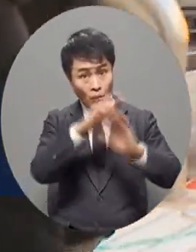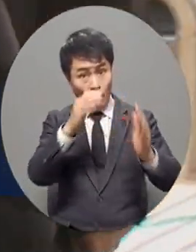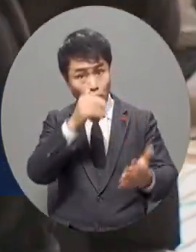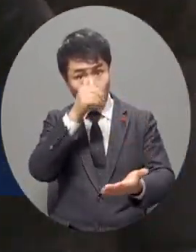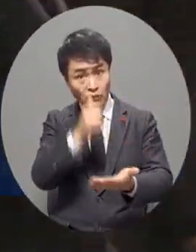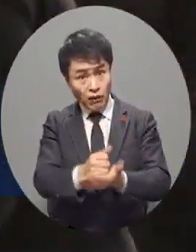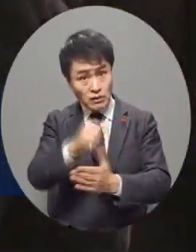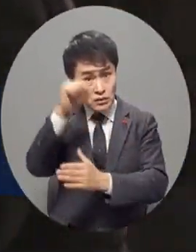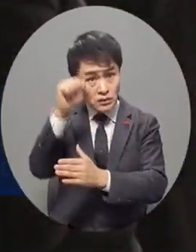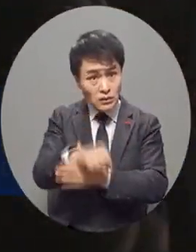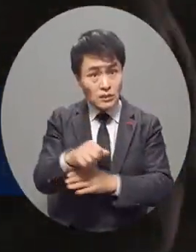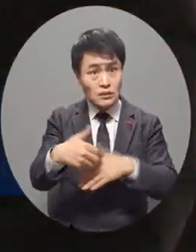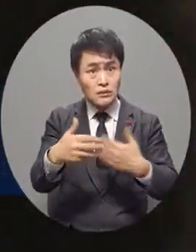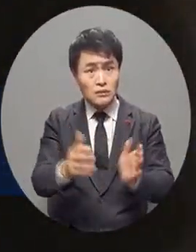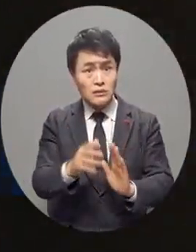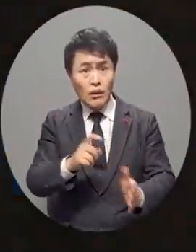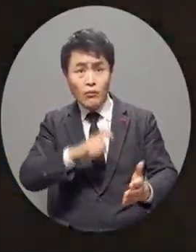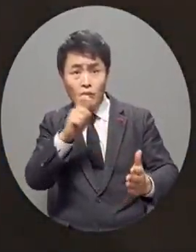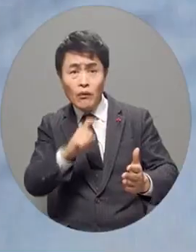인정하시나요? 범행 수락은 왜 하신 거예요?